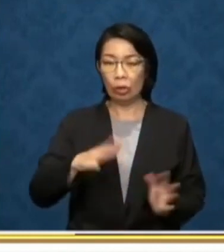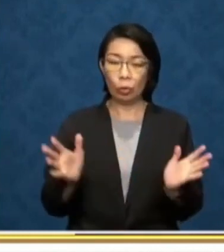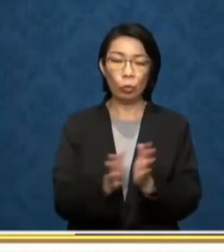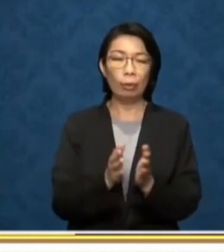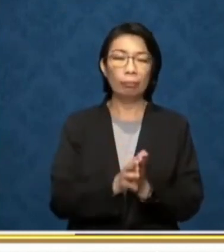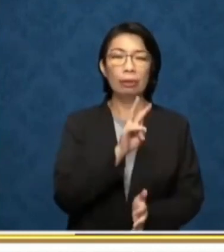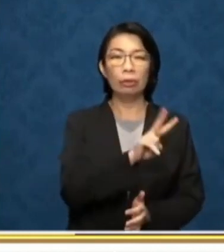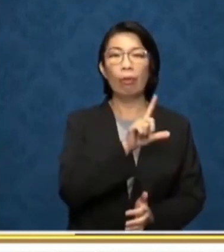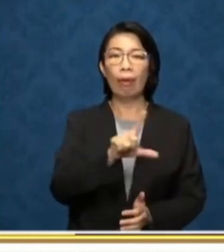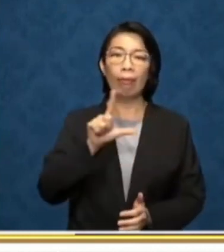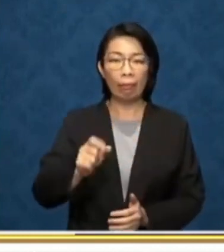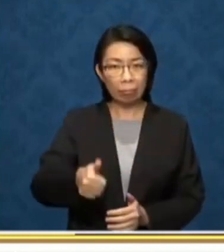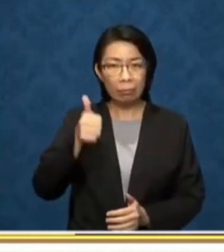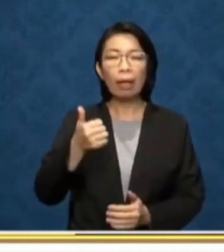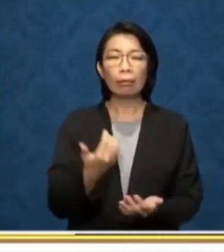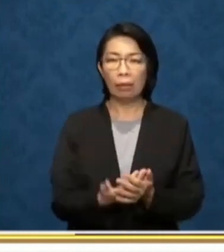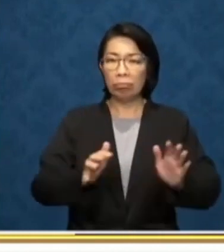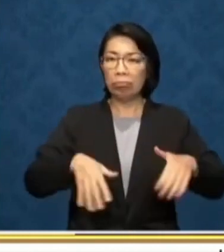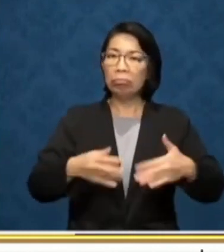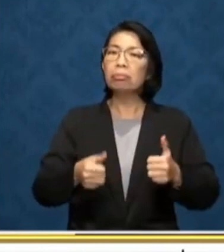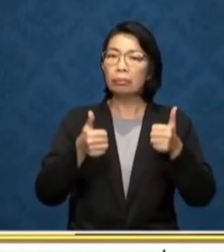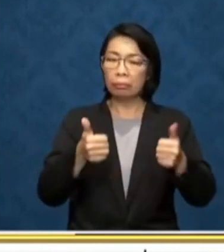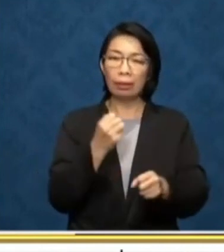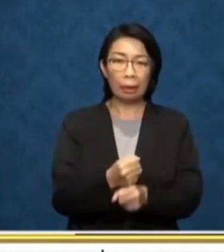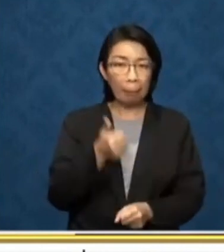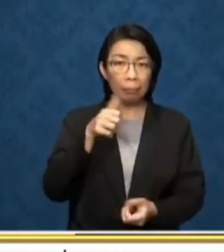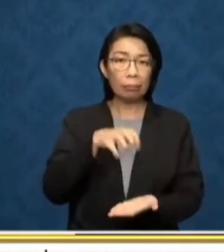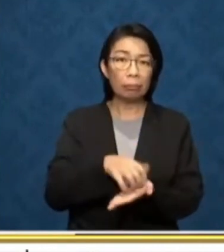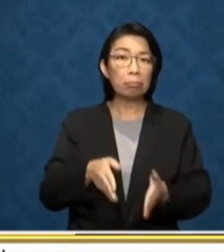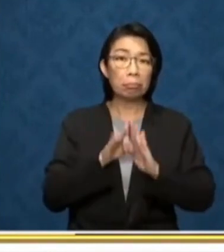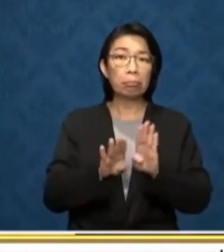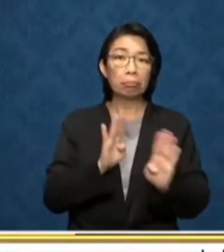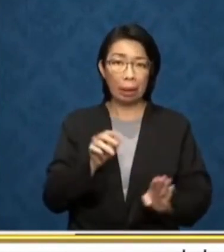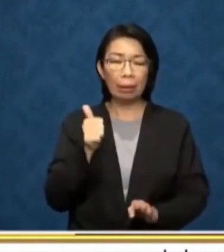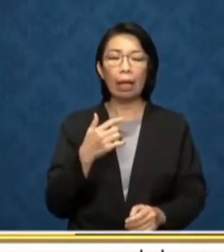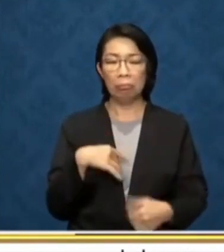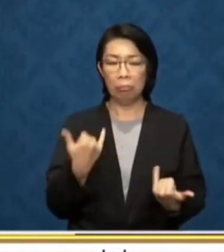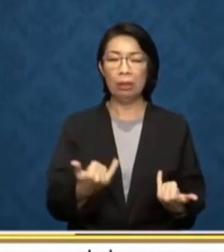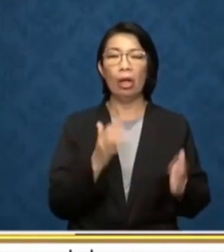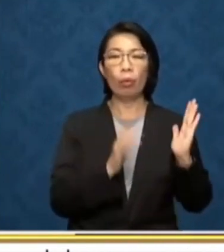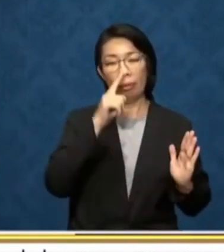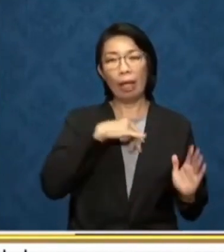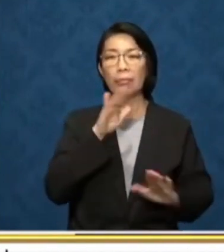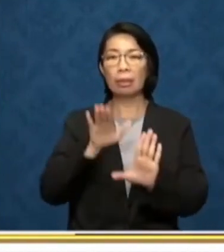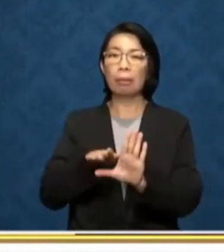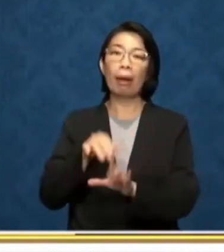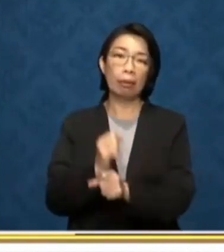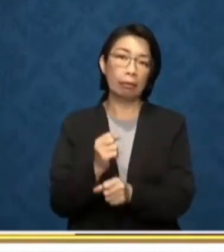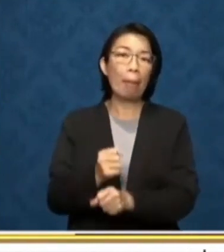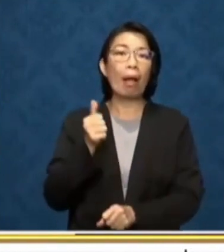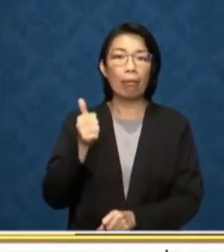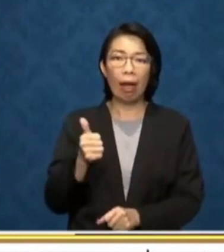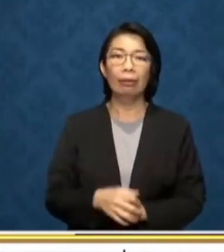านนะเพราะฉะนั้นประเทศเราเนี่ยรายได้เยอะครับถ้าเราทําตัวนี้เมื่อไหร่ก็เป็นการสร้างงานให้คนในชาติด้วยนะครับและไม่ใช่คิ